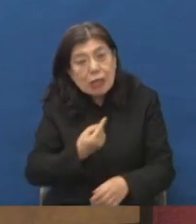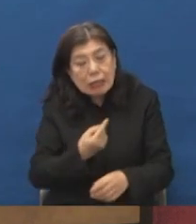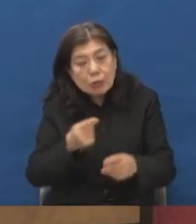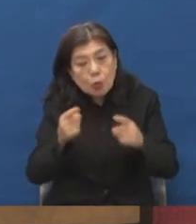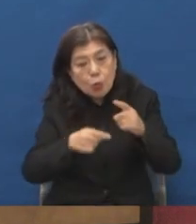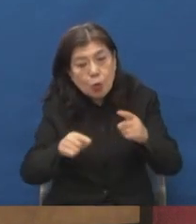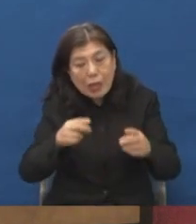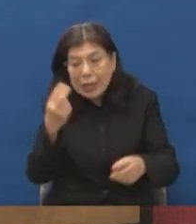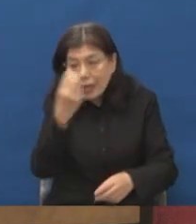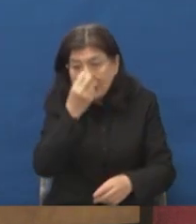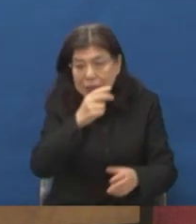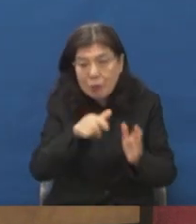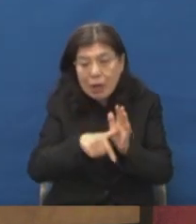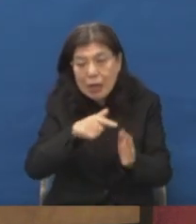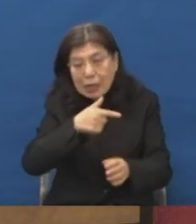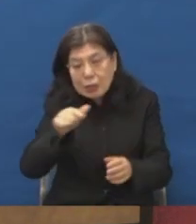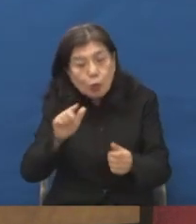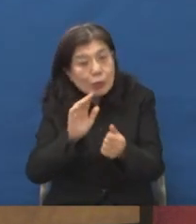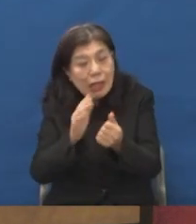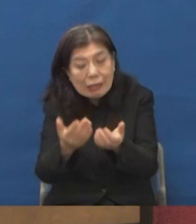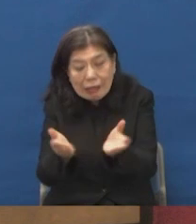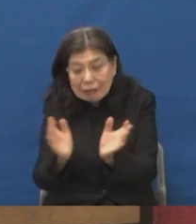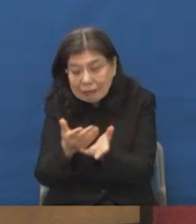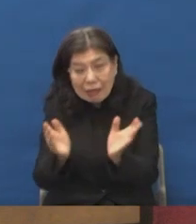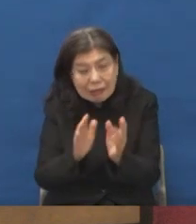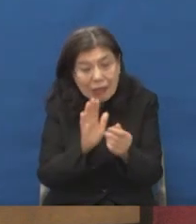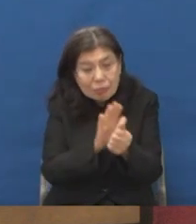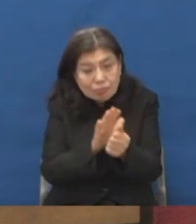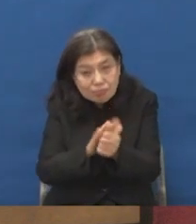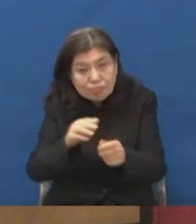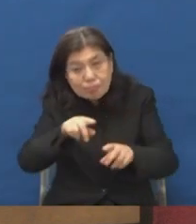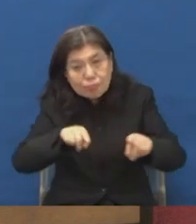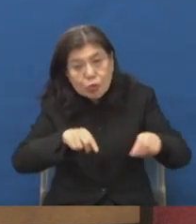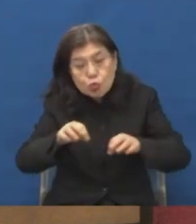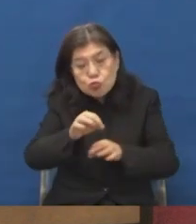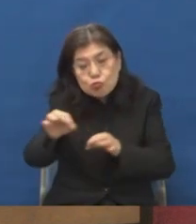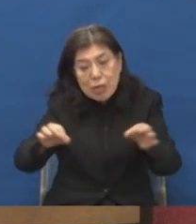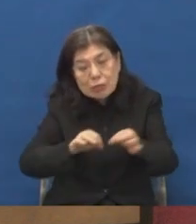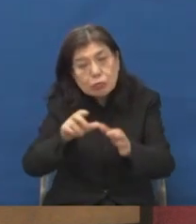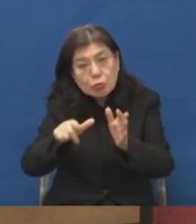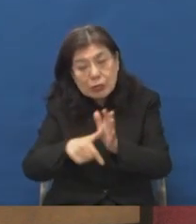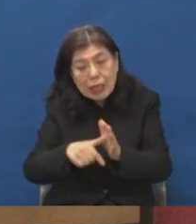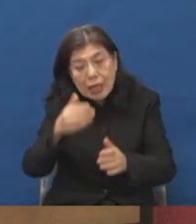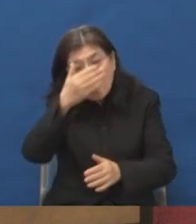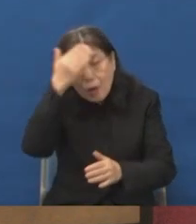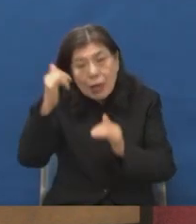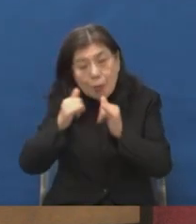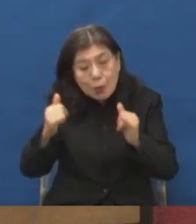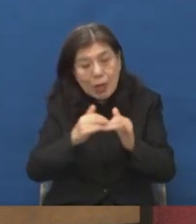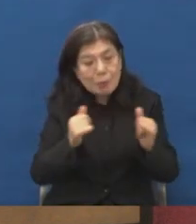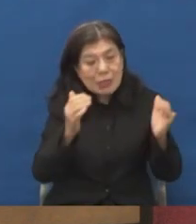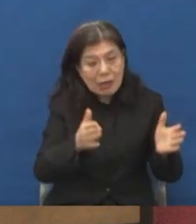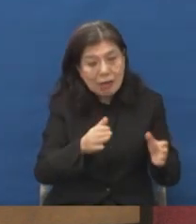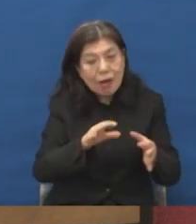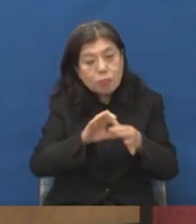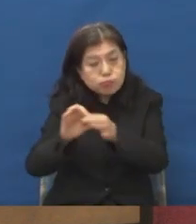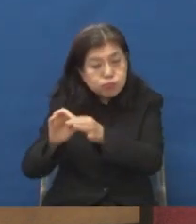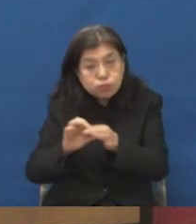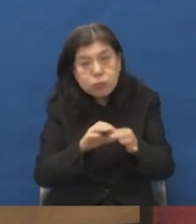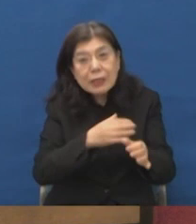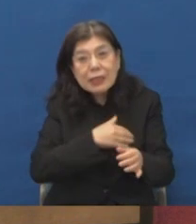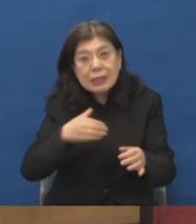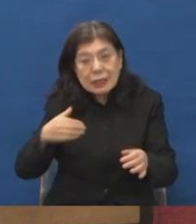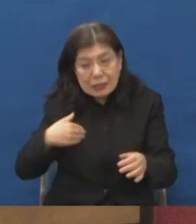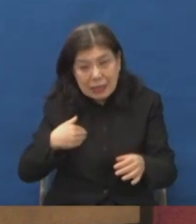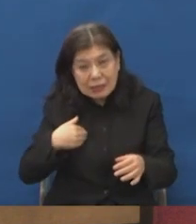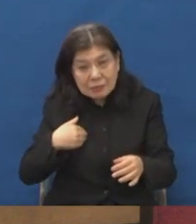団体が運営支援をすることによることで、民間や若者が関われたり、地域との合意が取れたら、憲兵率